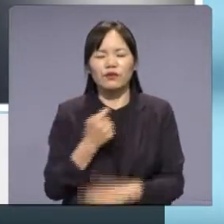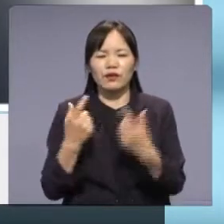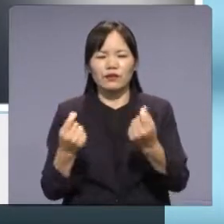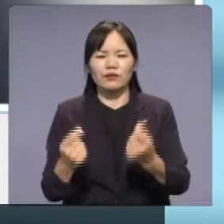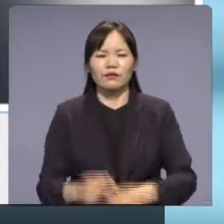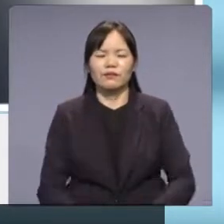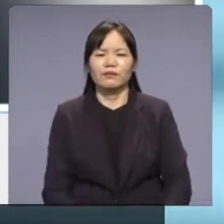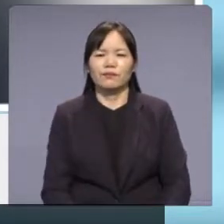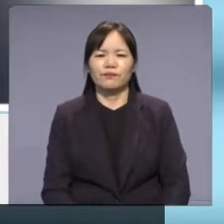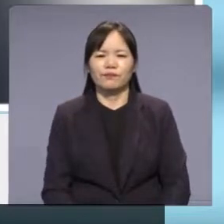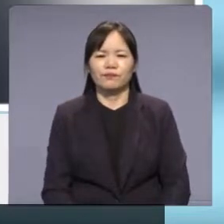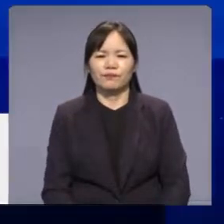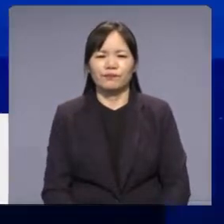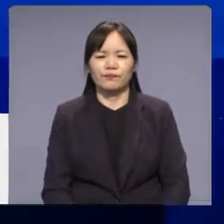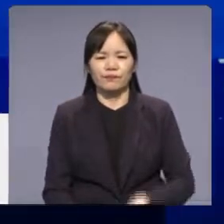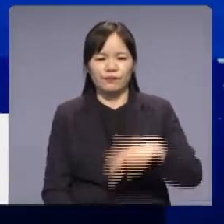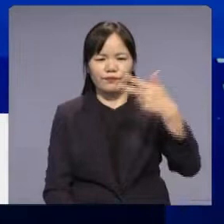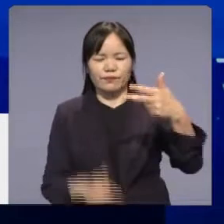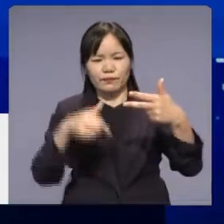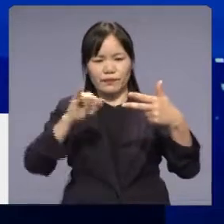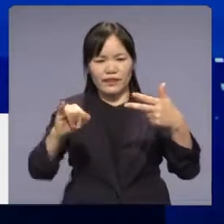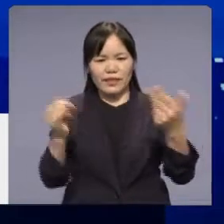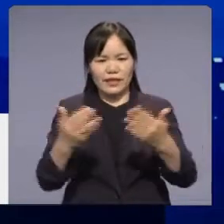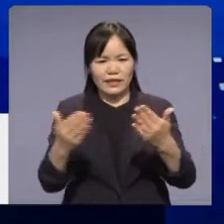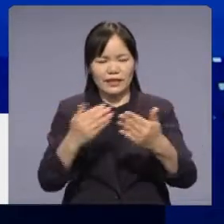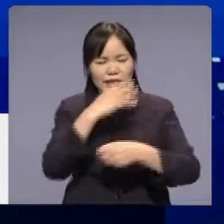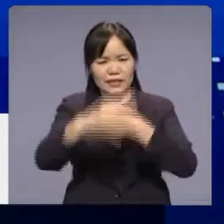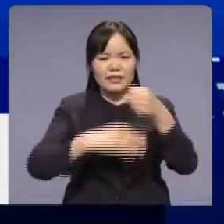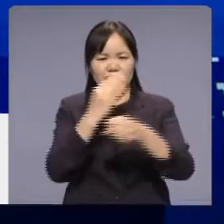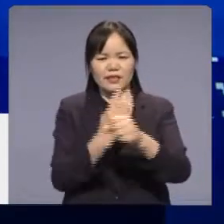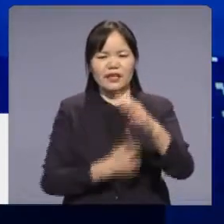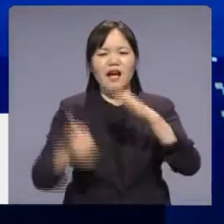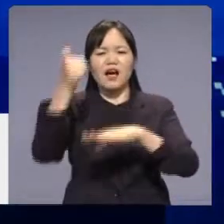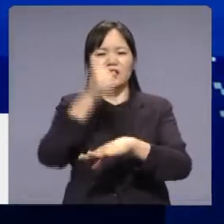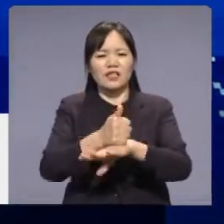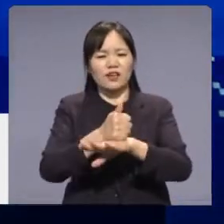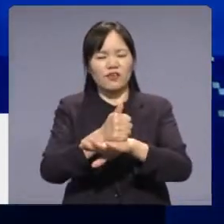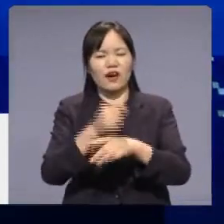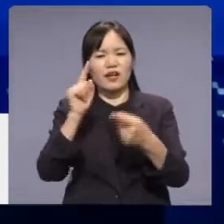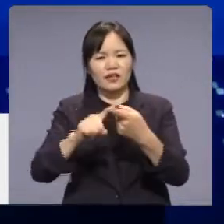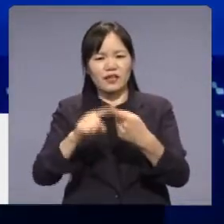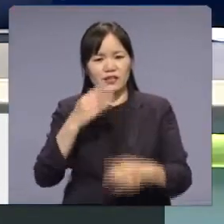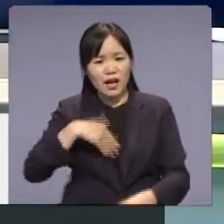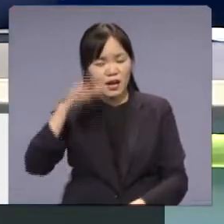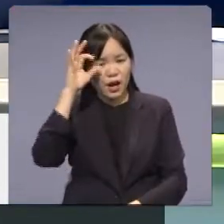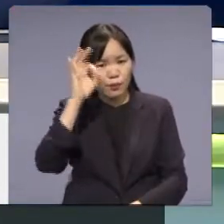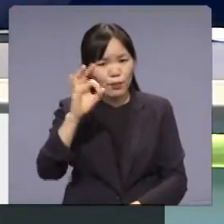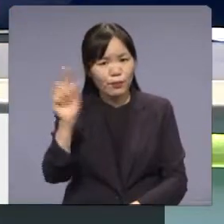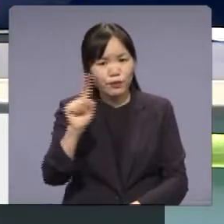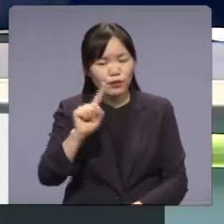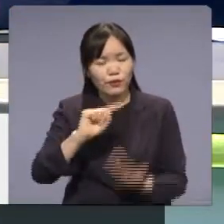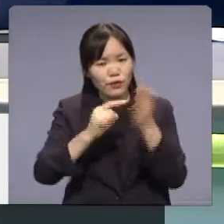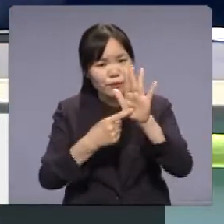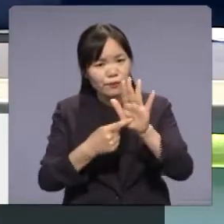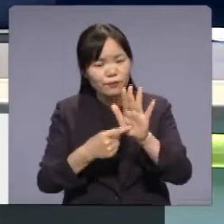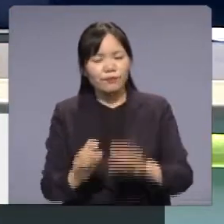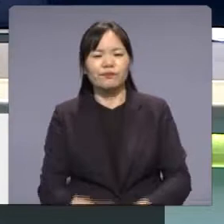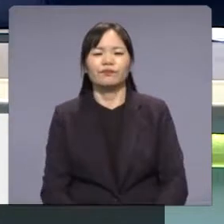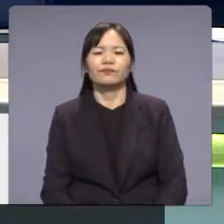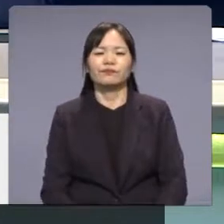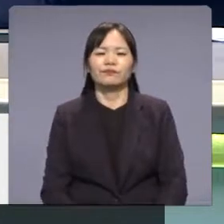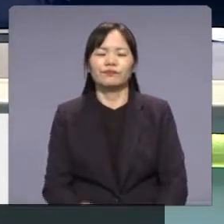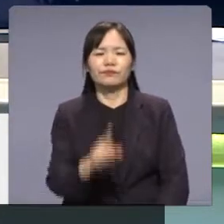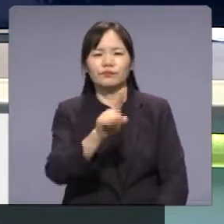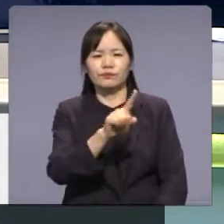네, 민선 7기에 있었던 일들, 4년의 성과들 저희가 좀 짚어본다면 어떤 것들 내세우시겠습니까? 제일